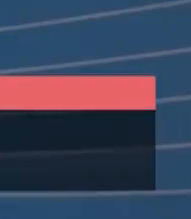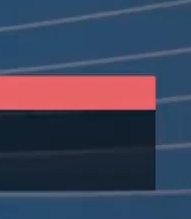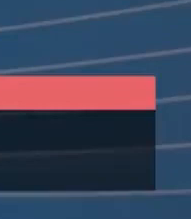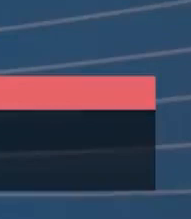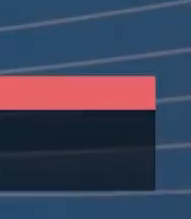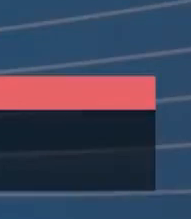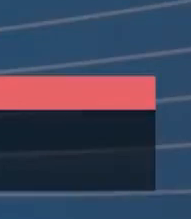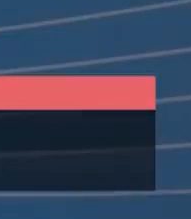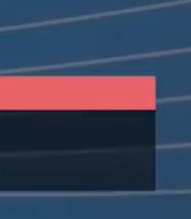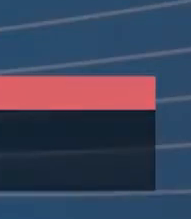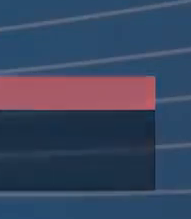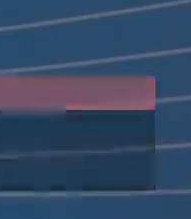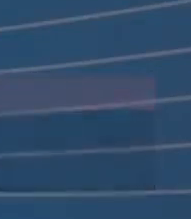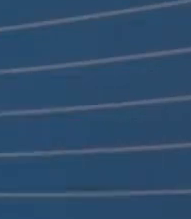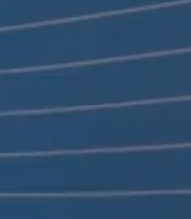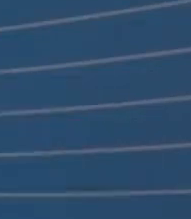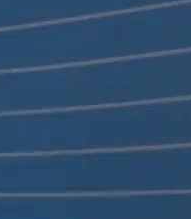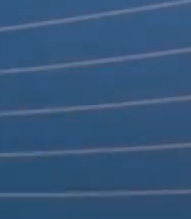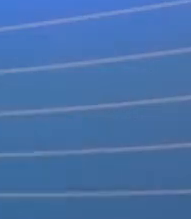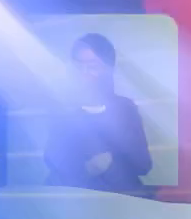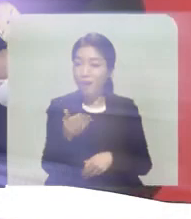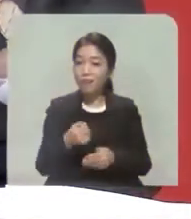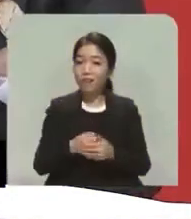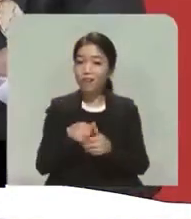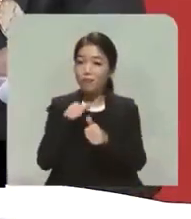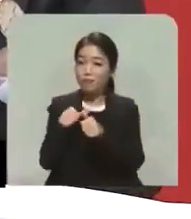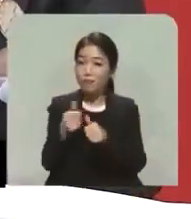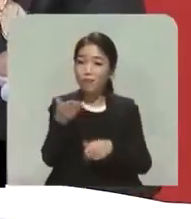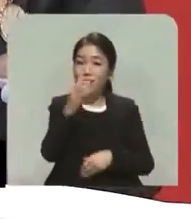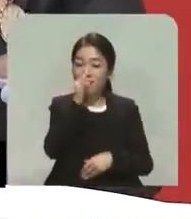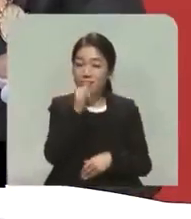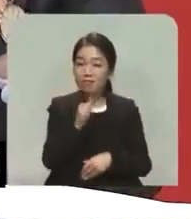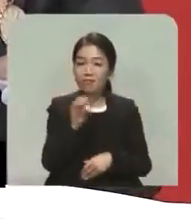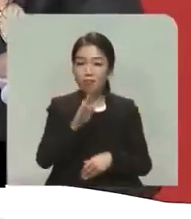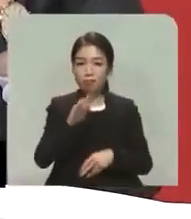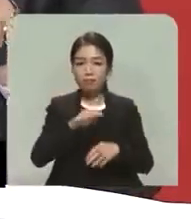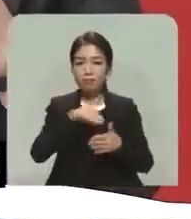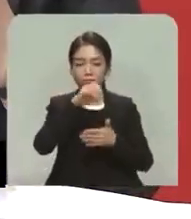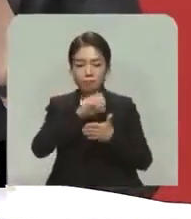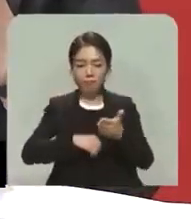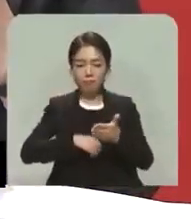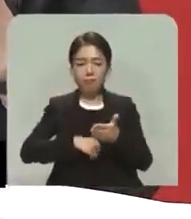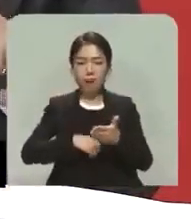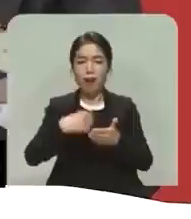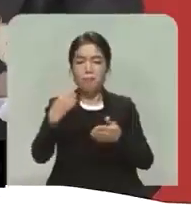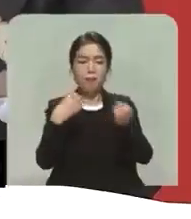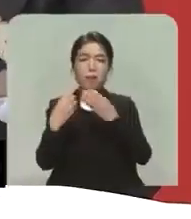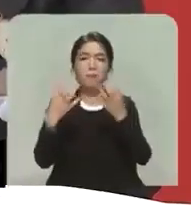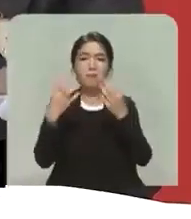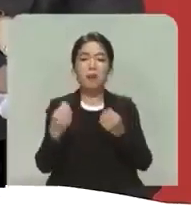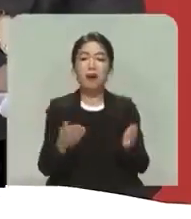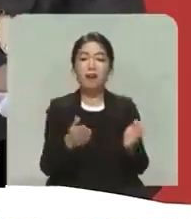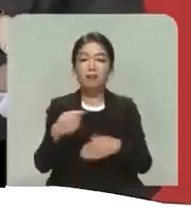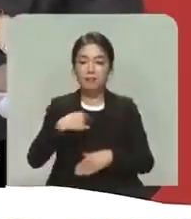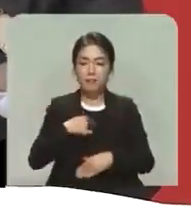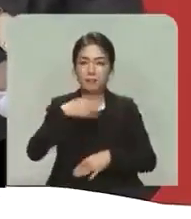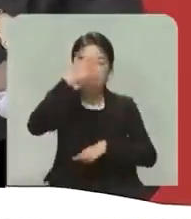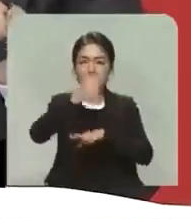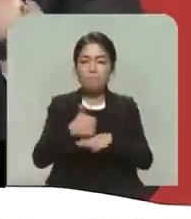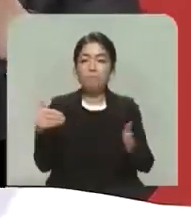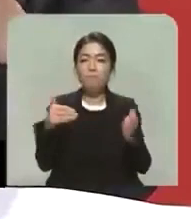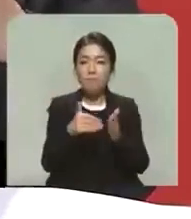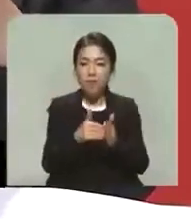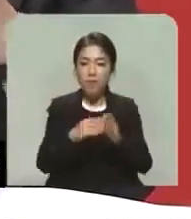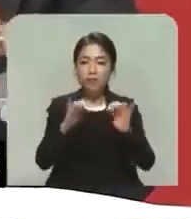조금 판단하는 게 좋을 것 같다. 이런 거는 코칭해줬죠. 검찰총장 관두라고 한 사람은 수백 명이고, 그러고, 저는 끝까지